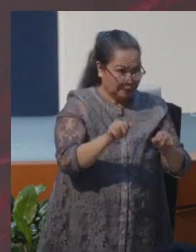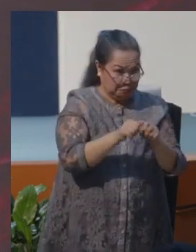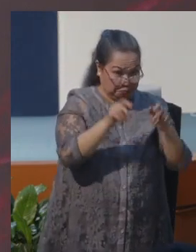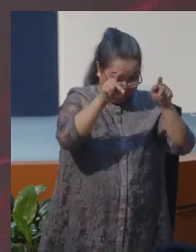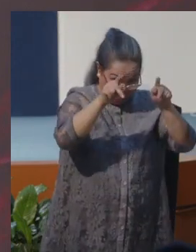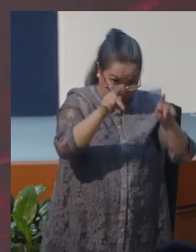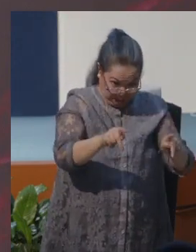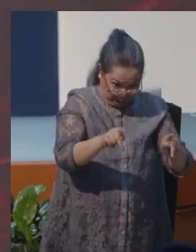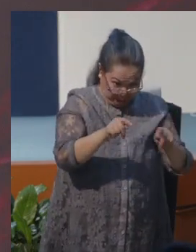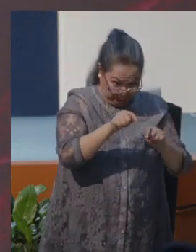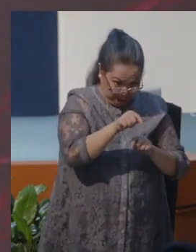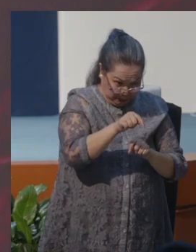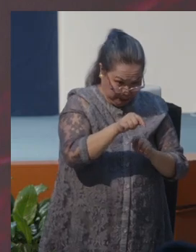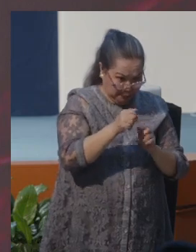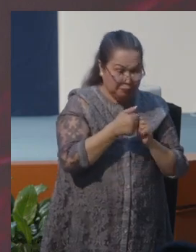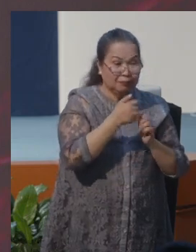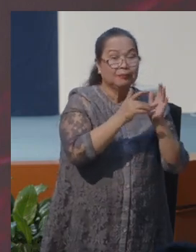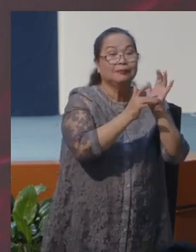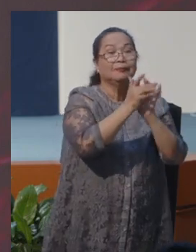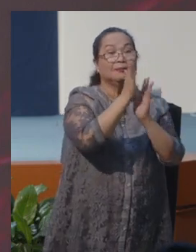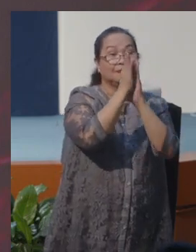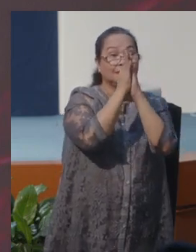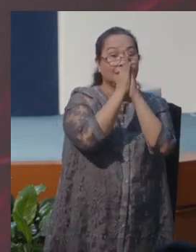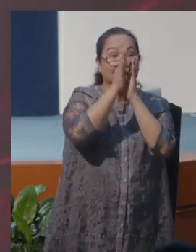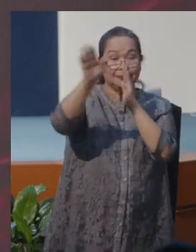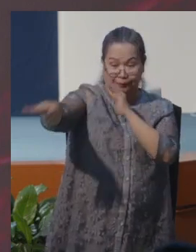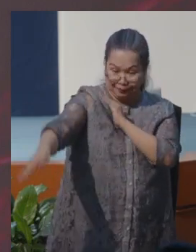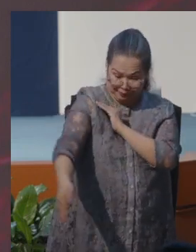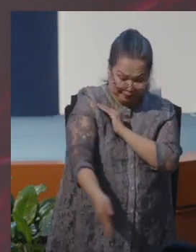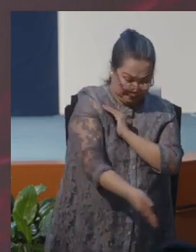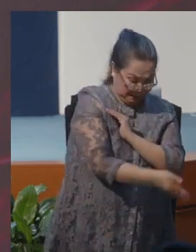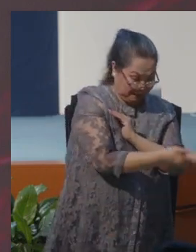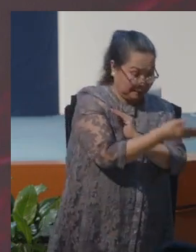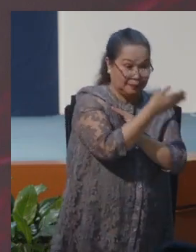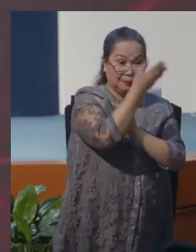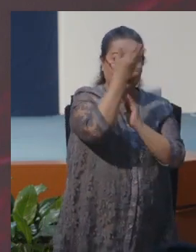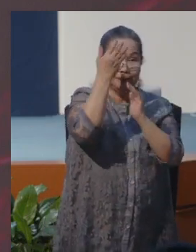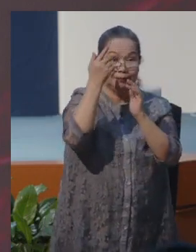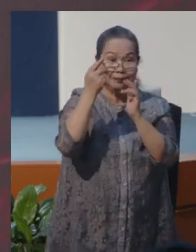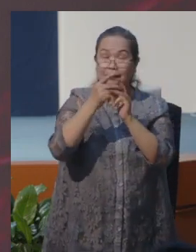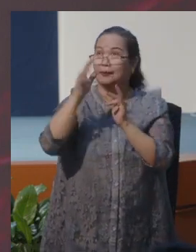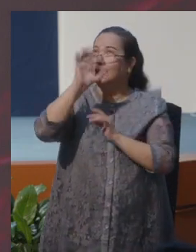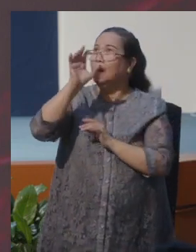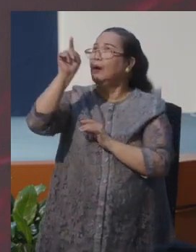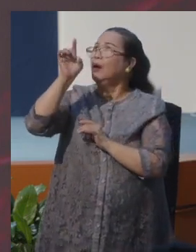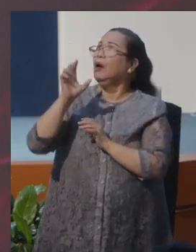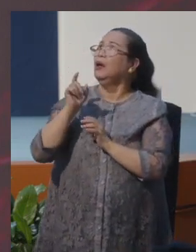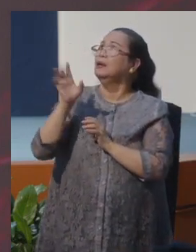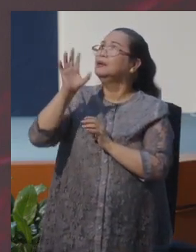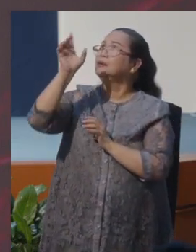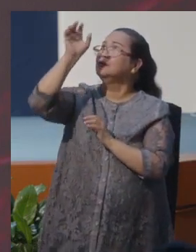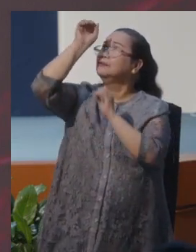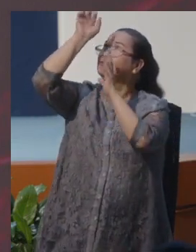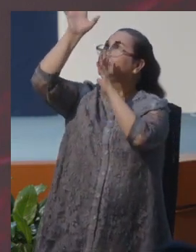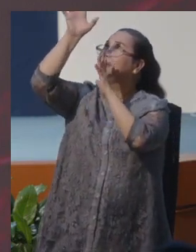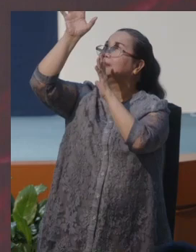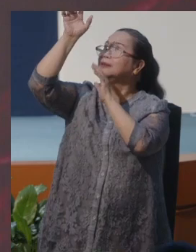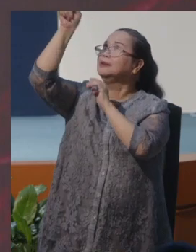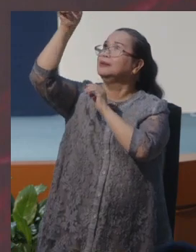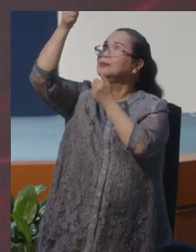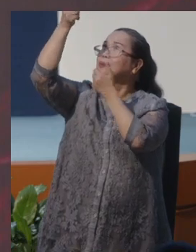tao ay nanalangin magdamag upang hanapin at magpasakop sa kalooban ng Diyos